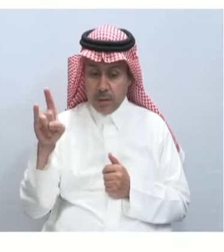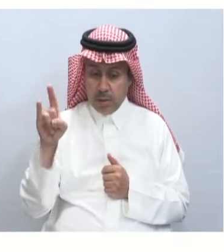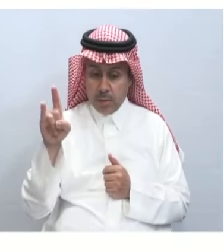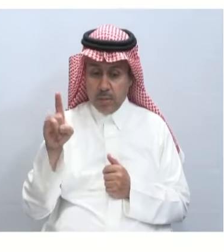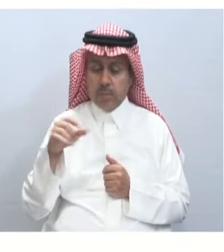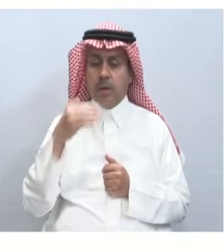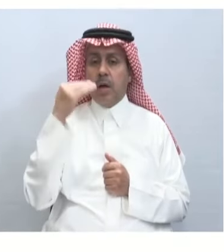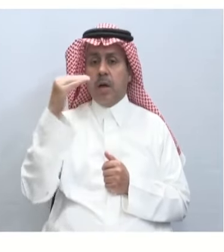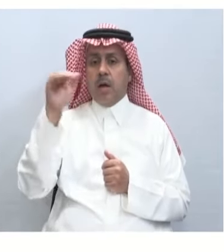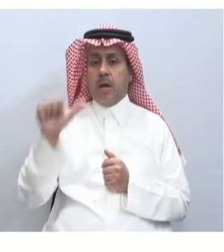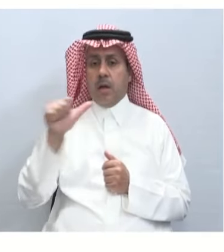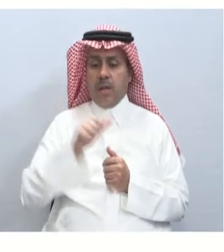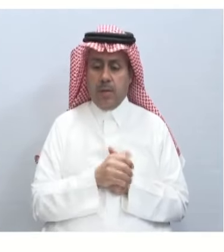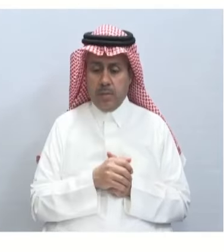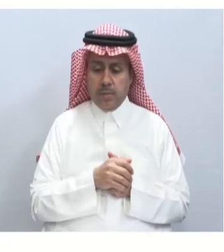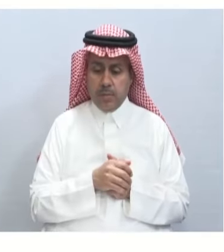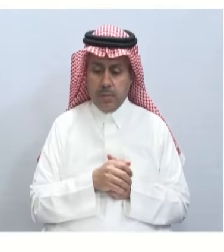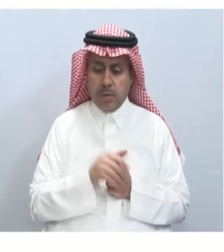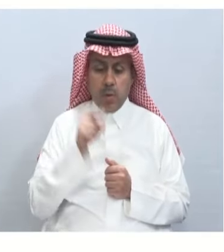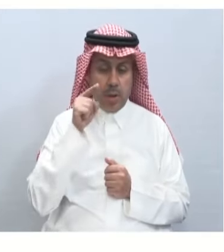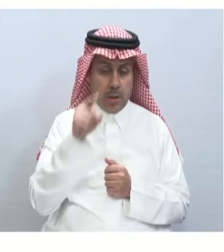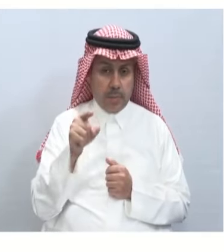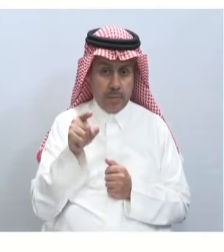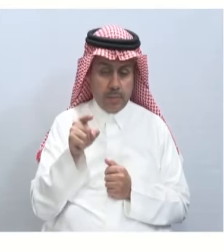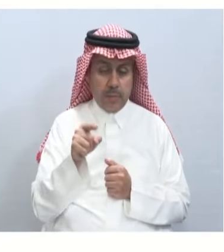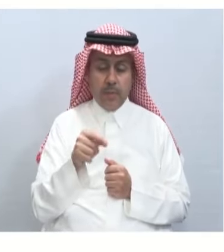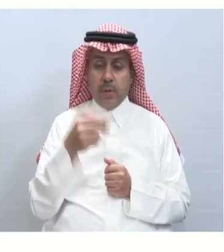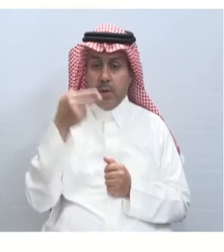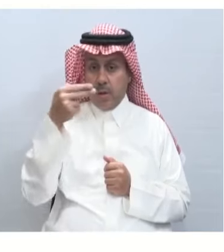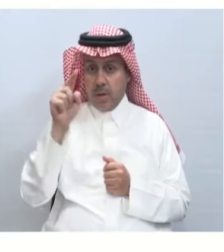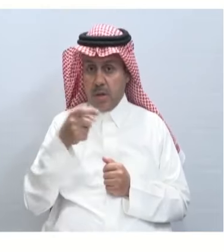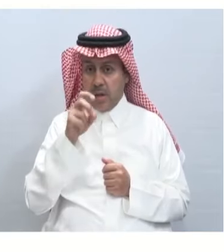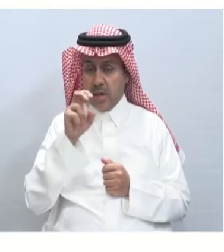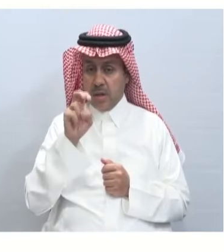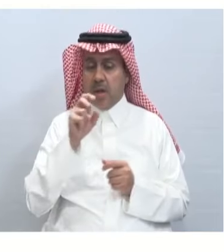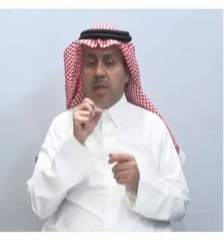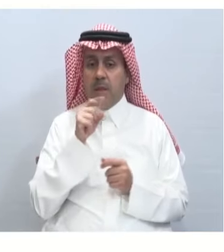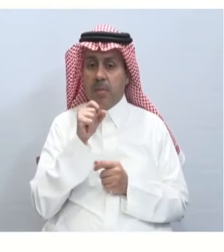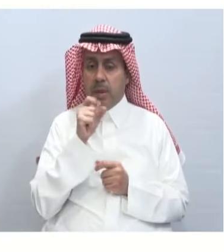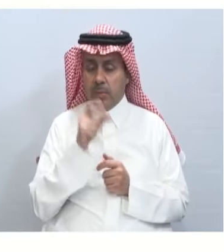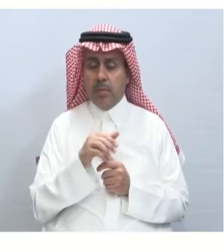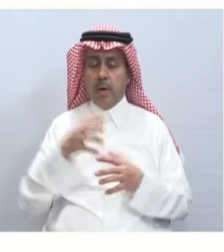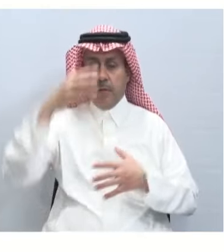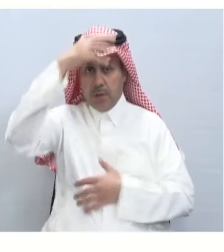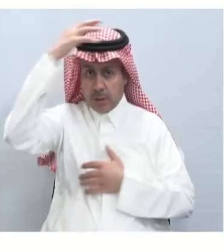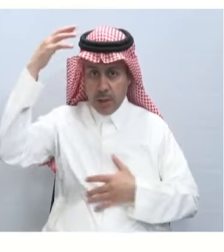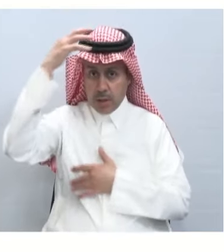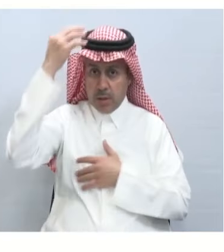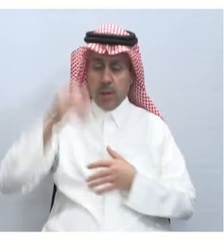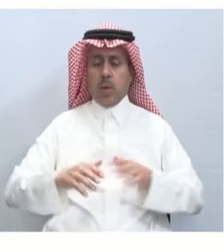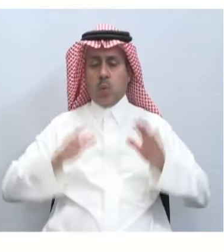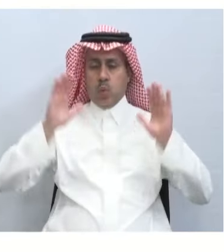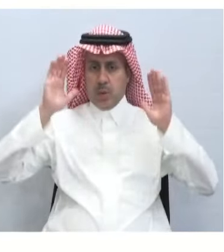ليست بالحيض ولكن هذا عرق فاغتسلي وصلي فاغتسلي